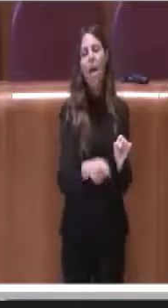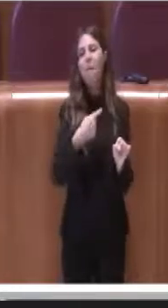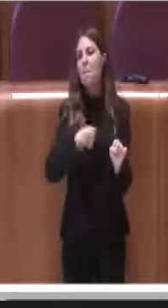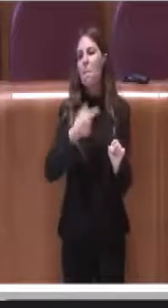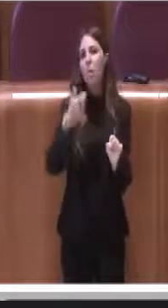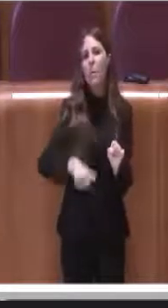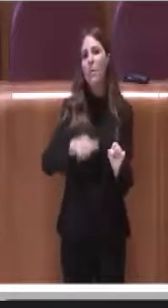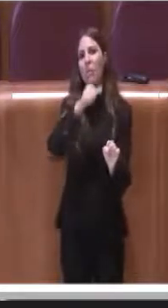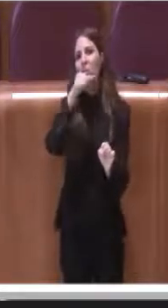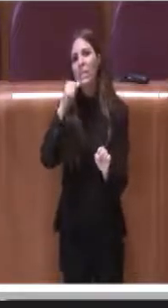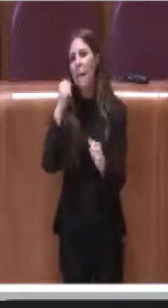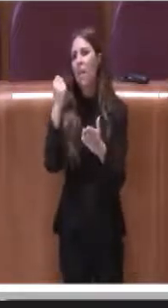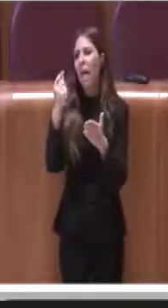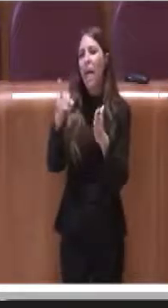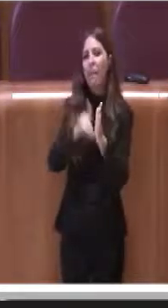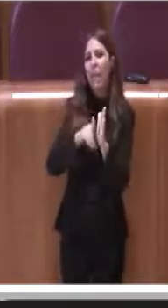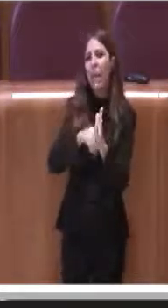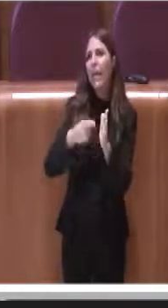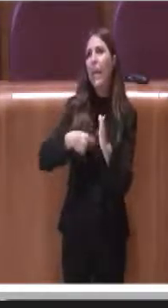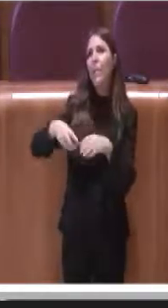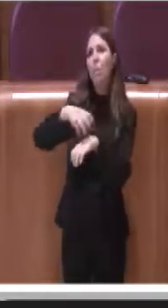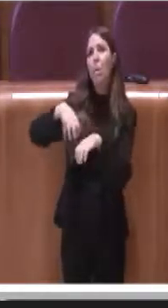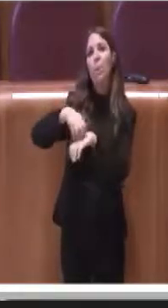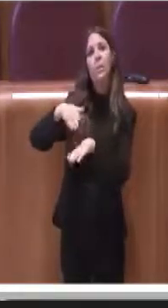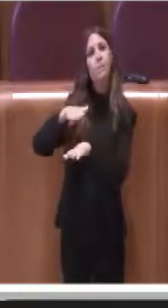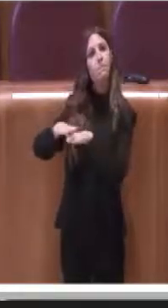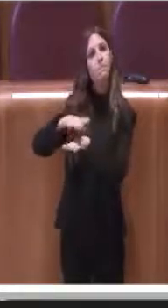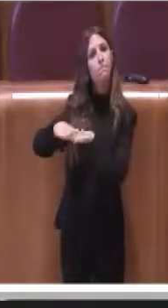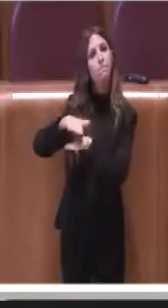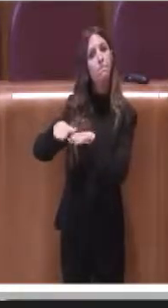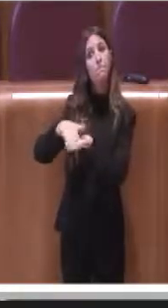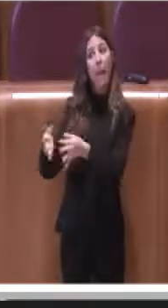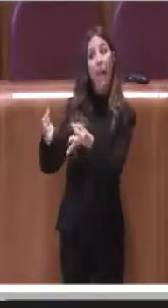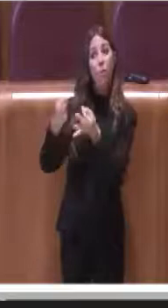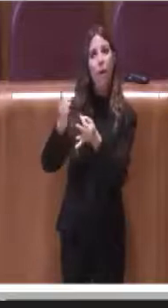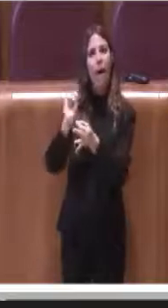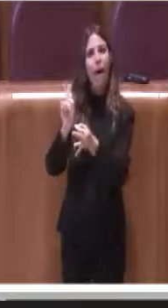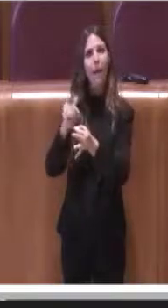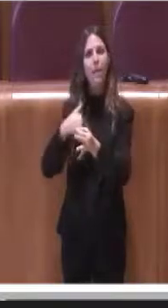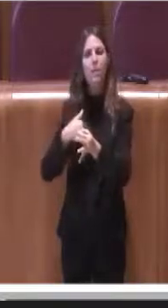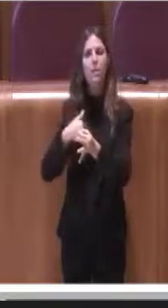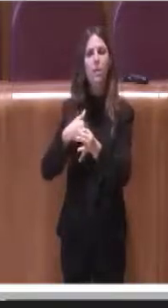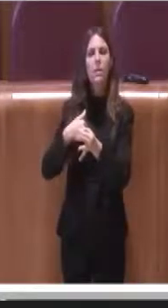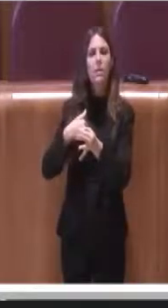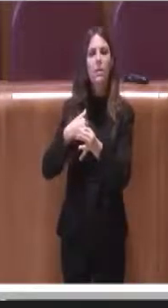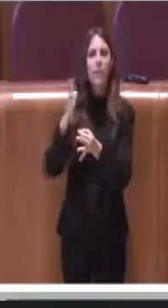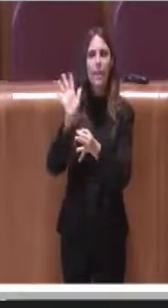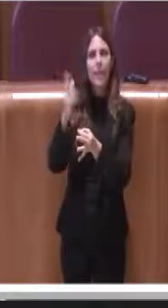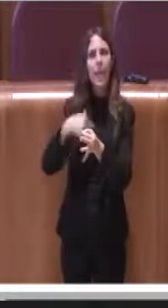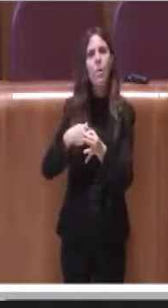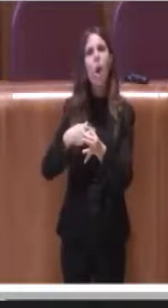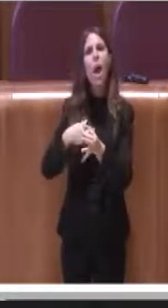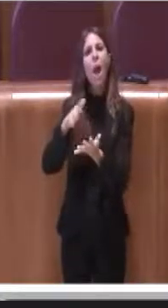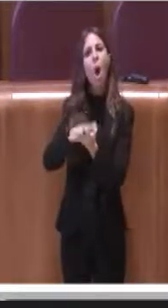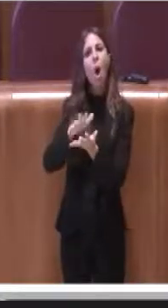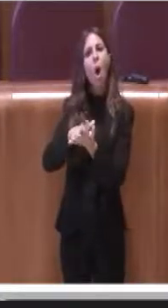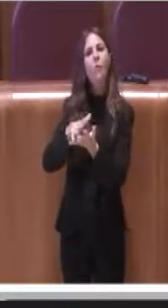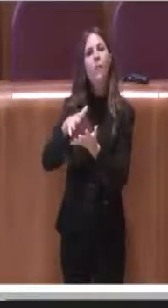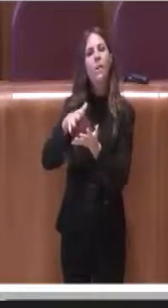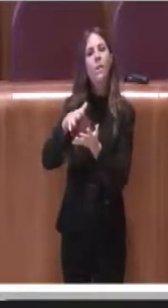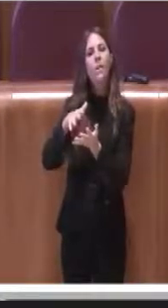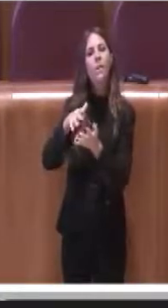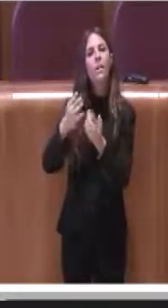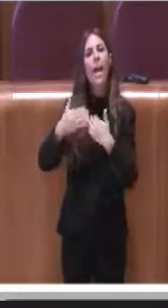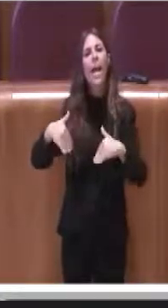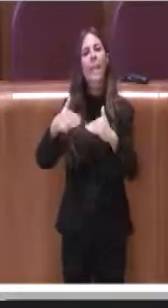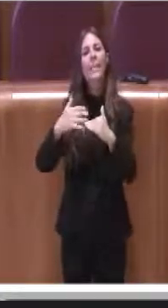da parte del ministero competente che poi puntualmente non arriva. Tra parentesi, vedesi anche la conferenza Stato-Regioni conclusa